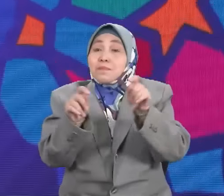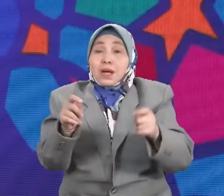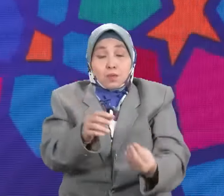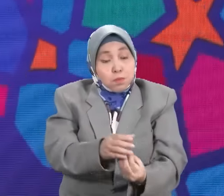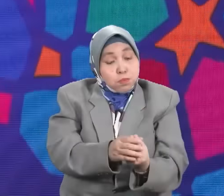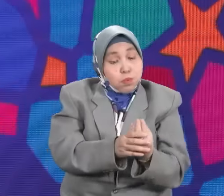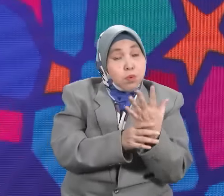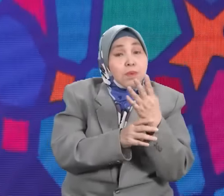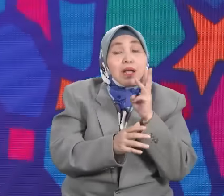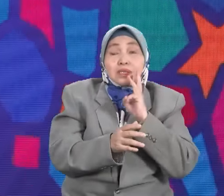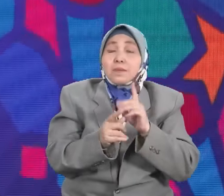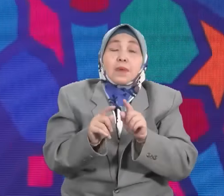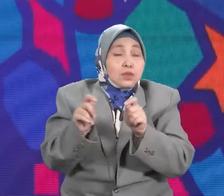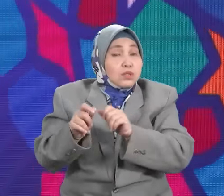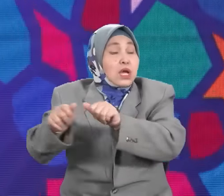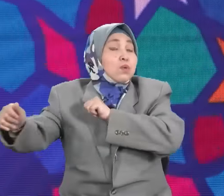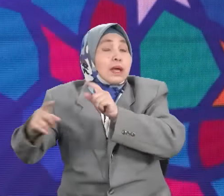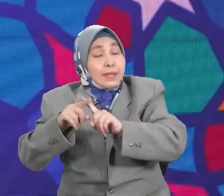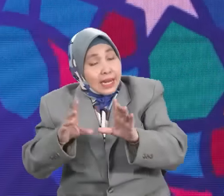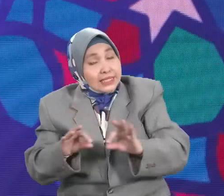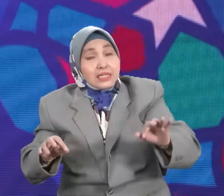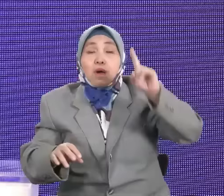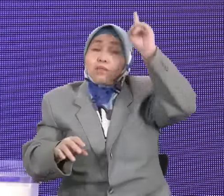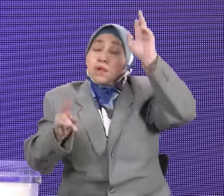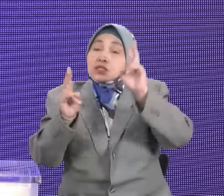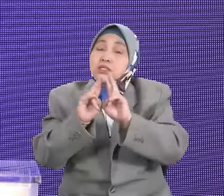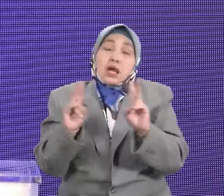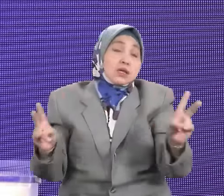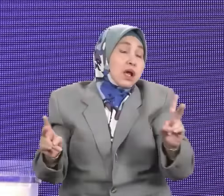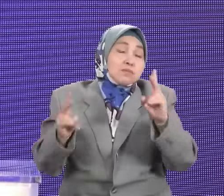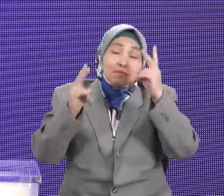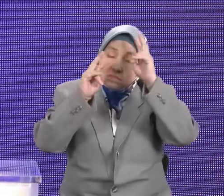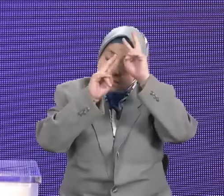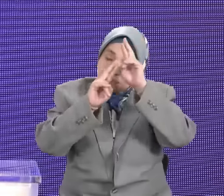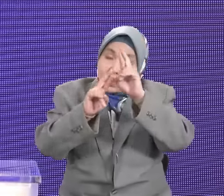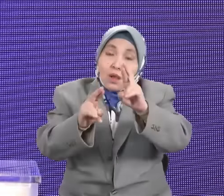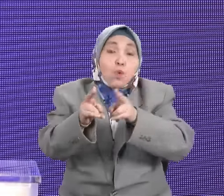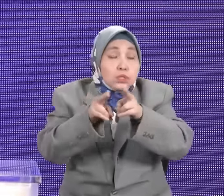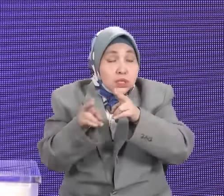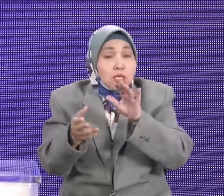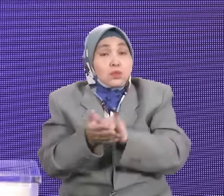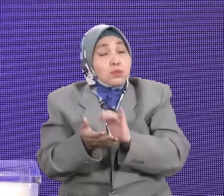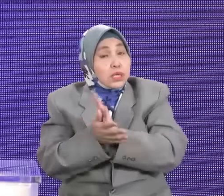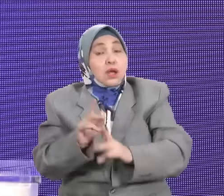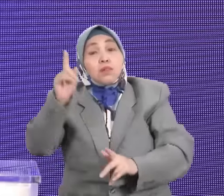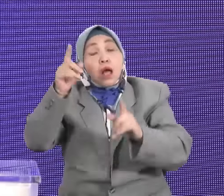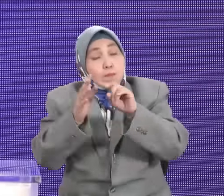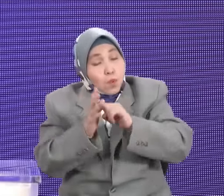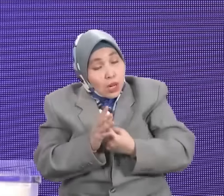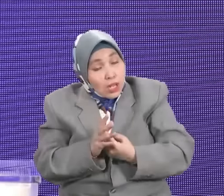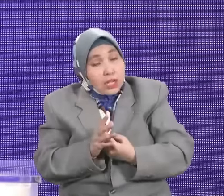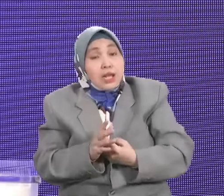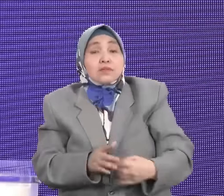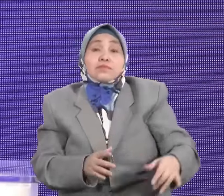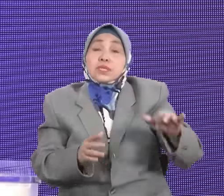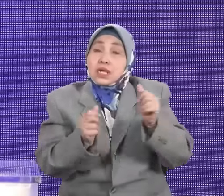gempa itu jauh tapi nacitanya Allah aman menghargai kepada usus tersebut jadi Allah mudahkan dengan